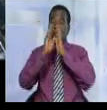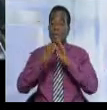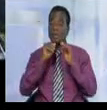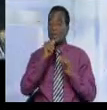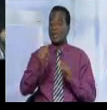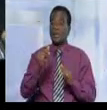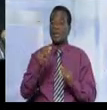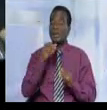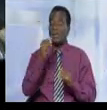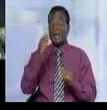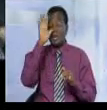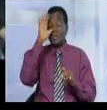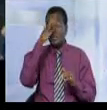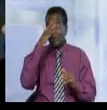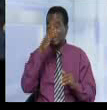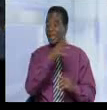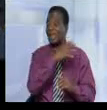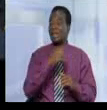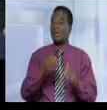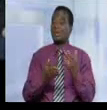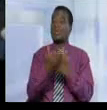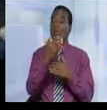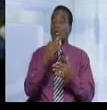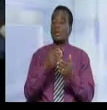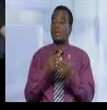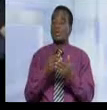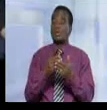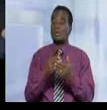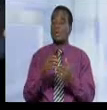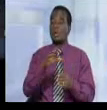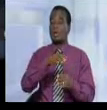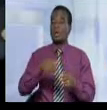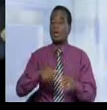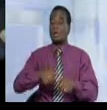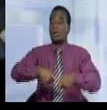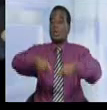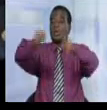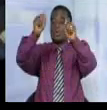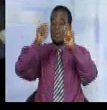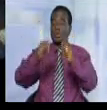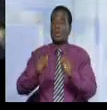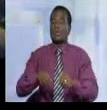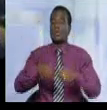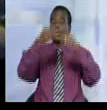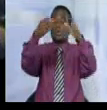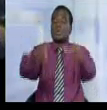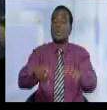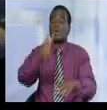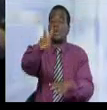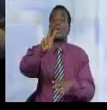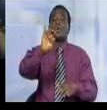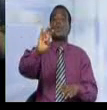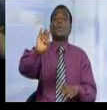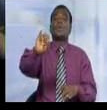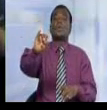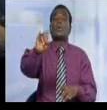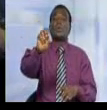recherché soit par Interpol, soit par tout autre pays, et autorise donc la délivrance de visa quand la personne arrive en Côte